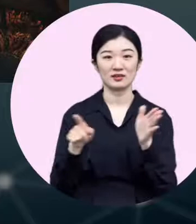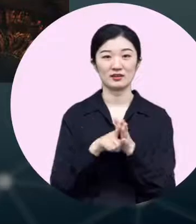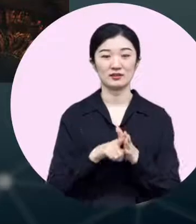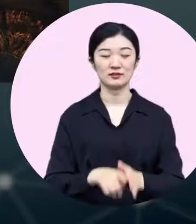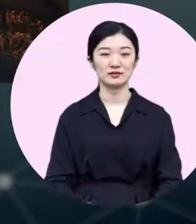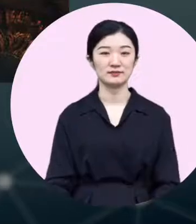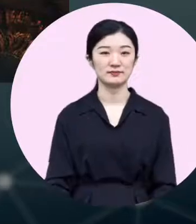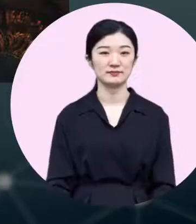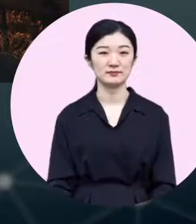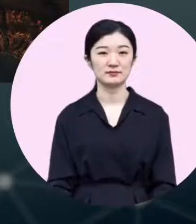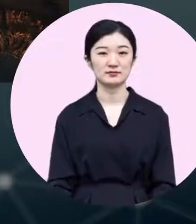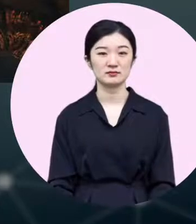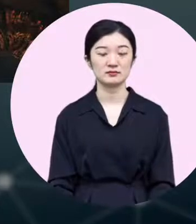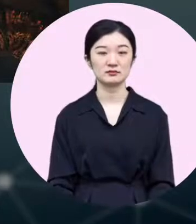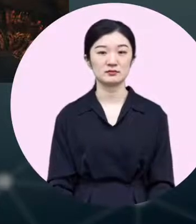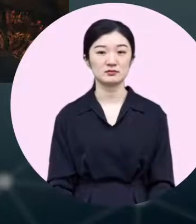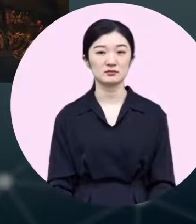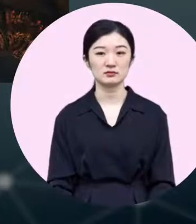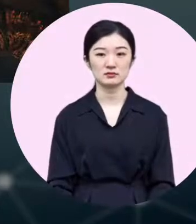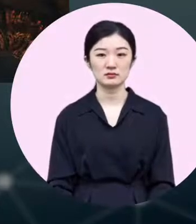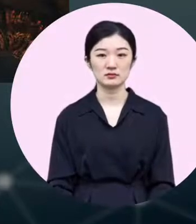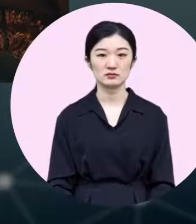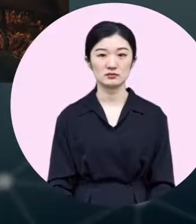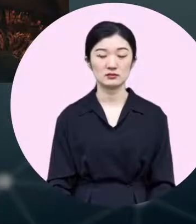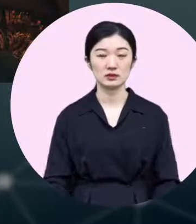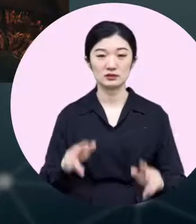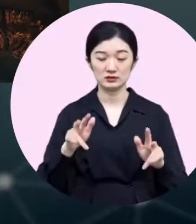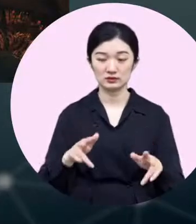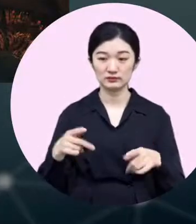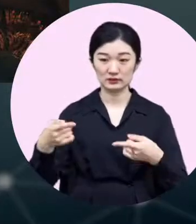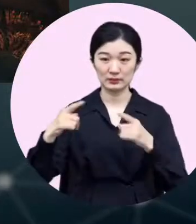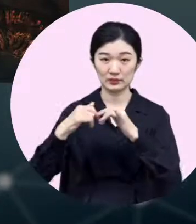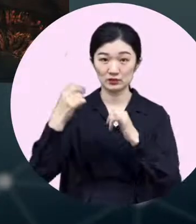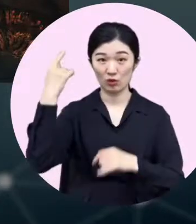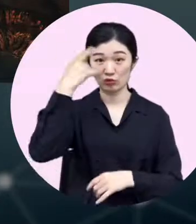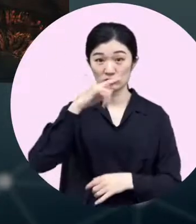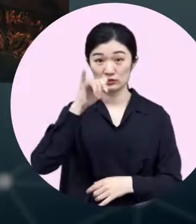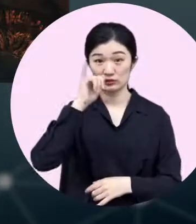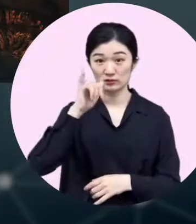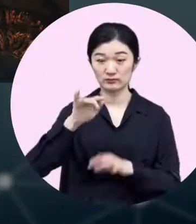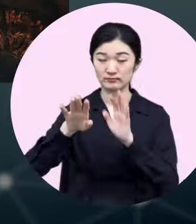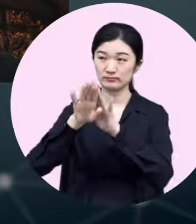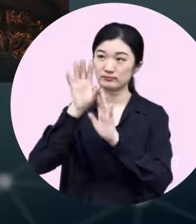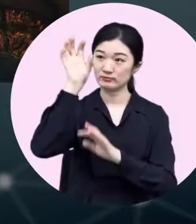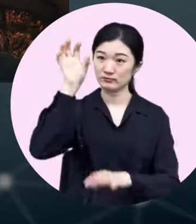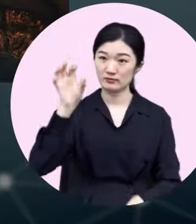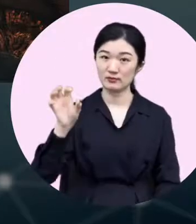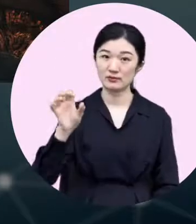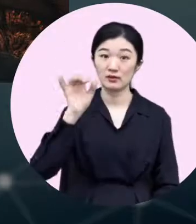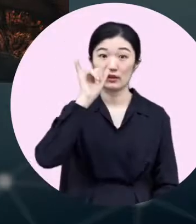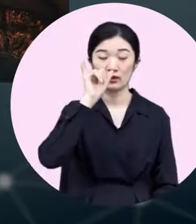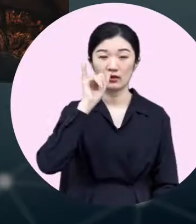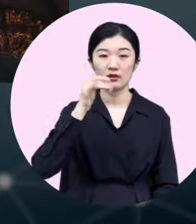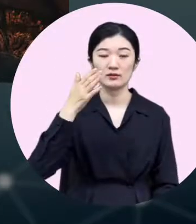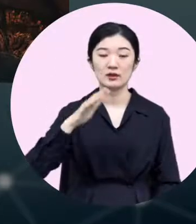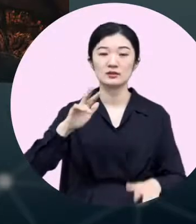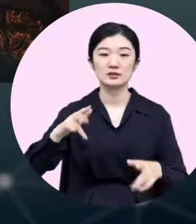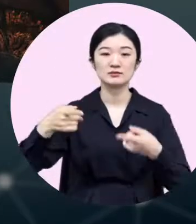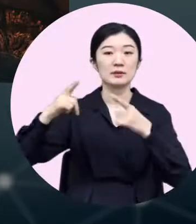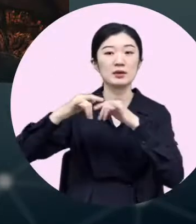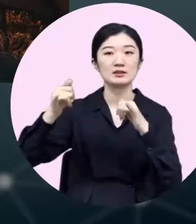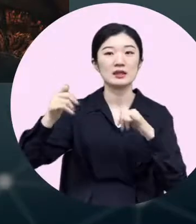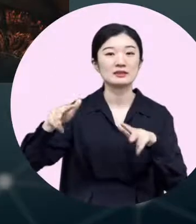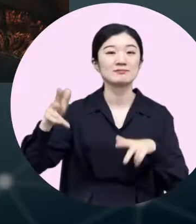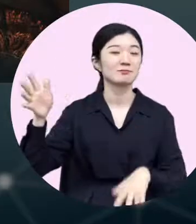그러면 여기에서도 이제 참가자들 비디오가 켜져 있다면 이 한쪽에 보이실 거예요. 근데 지금은 이제 들어와 있는 참가자가